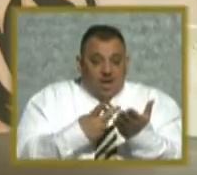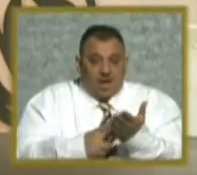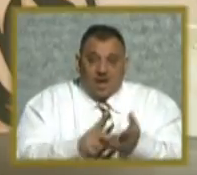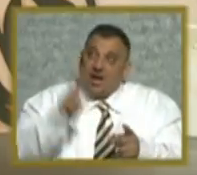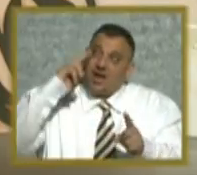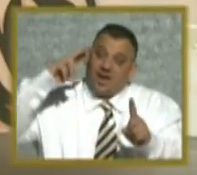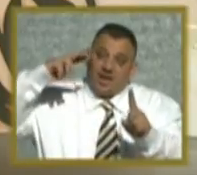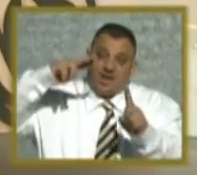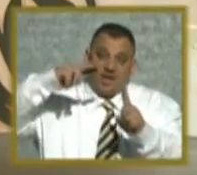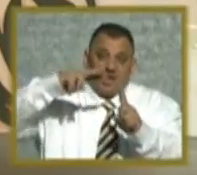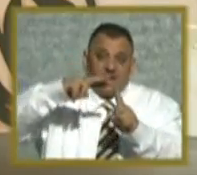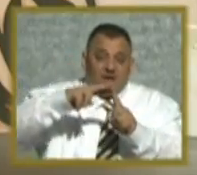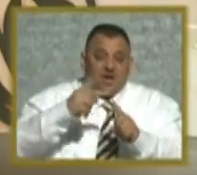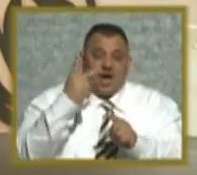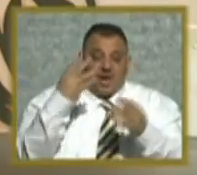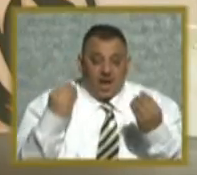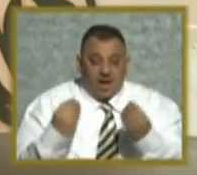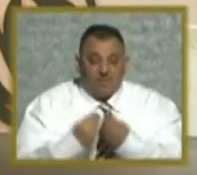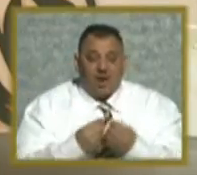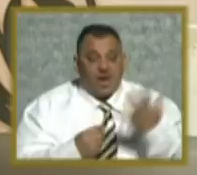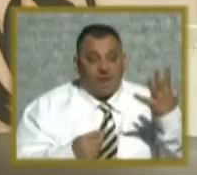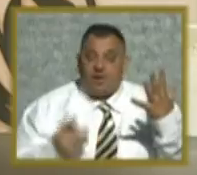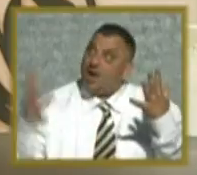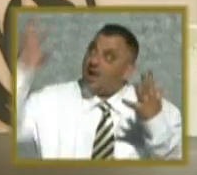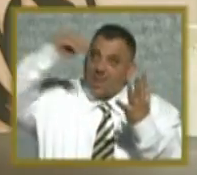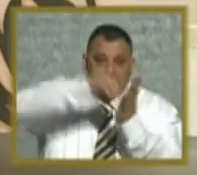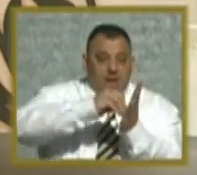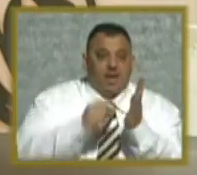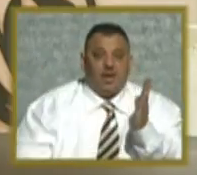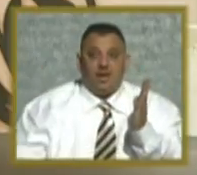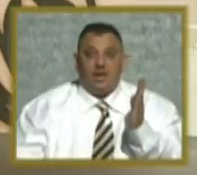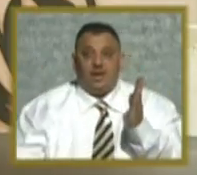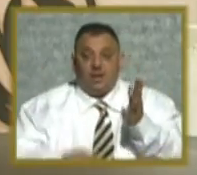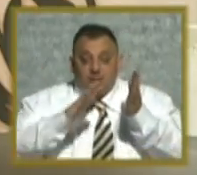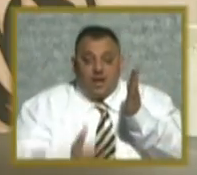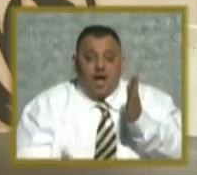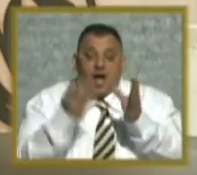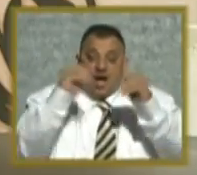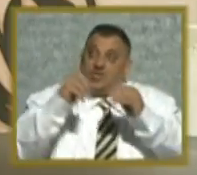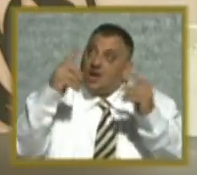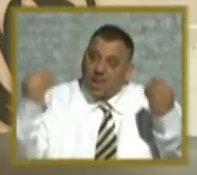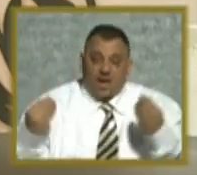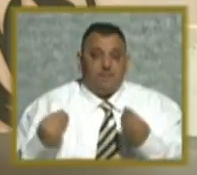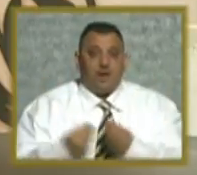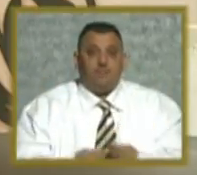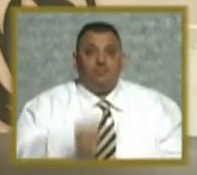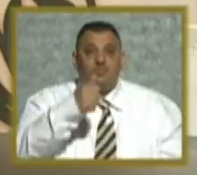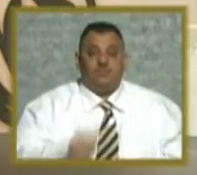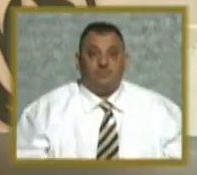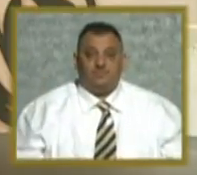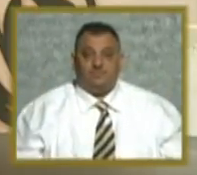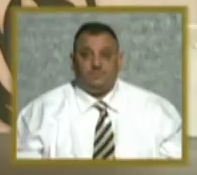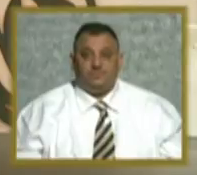من نجوى 3 إلا هو رابعهم ولا 5 إلا هو سادسهم ولا أدنى من ذلك ولا أكثر إلا هو معهم أينما كانوا.